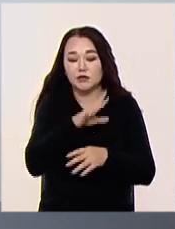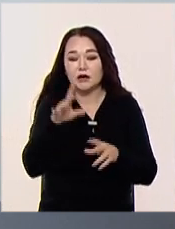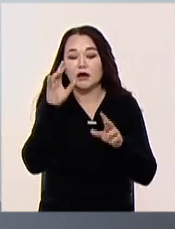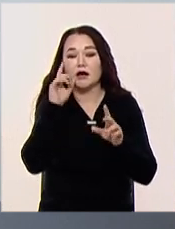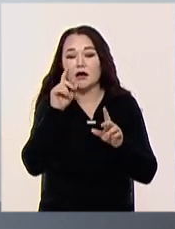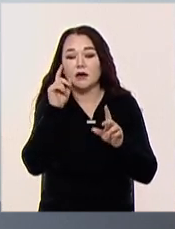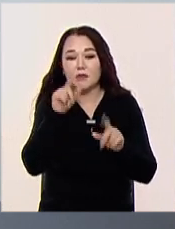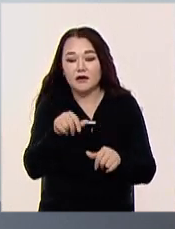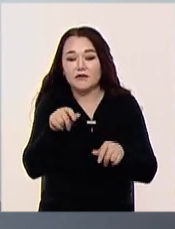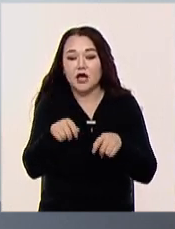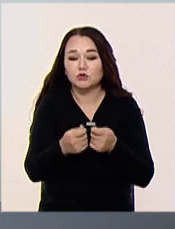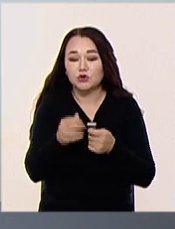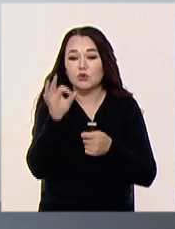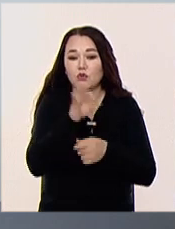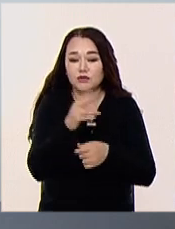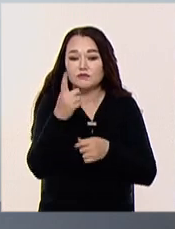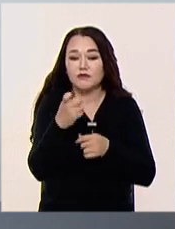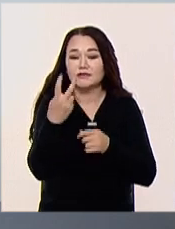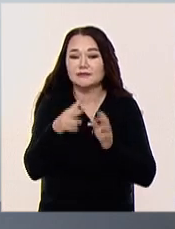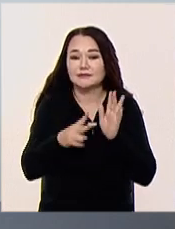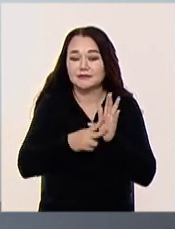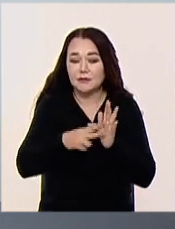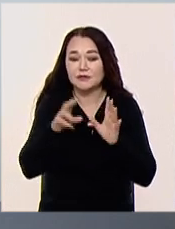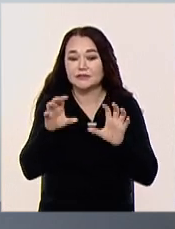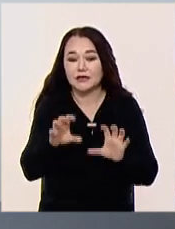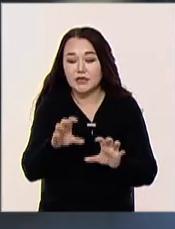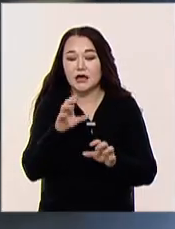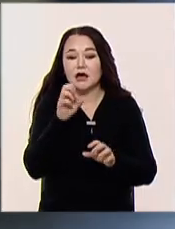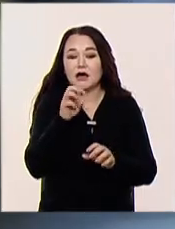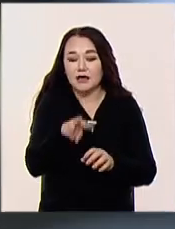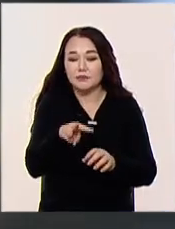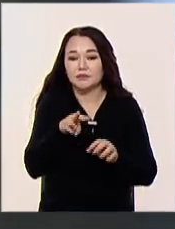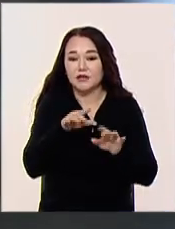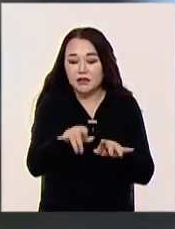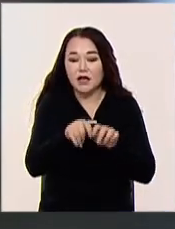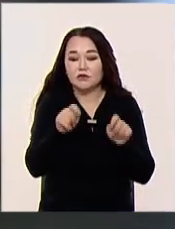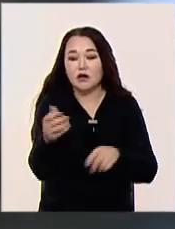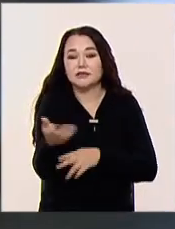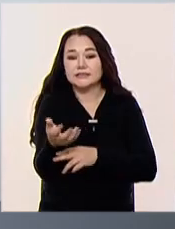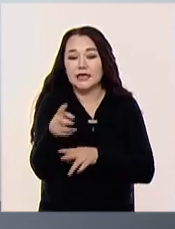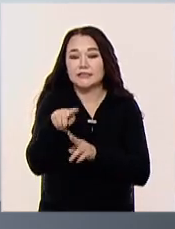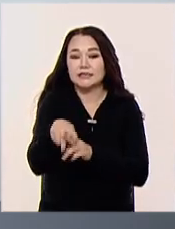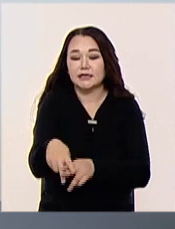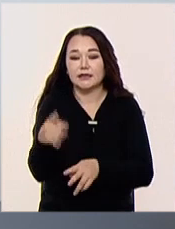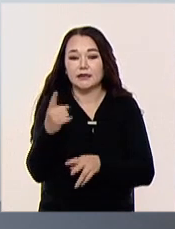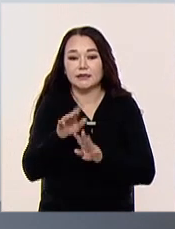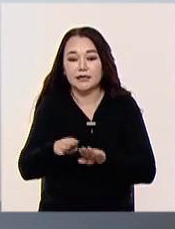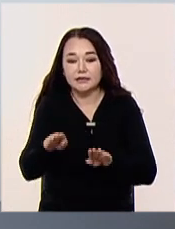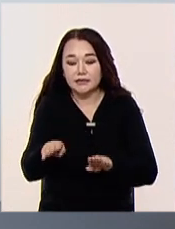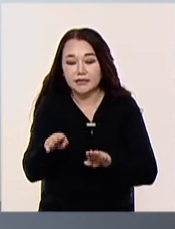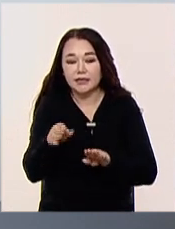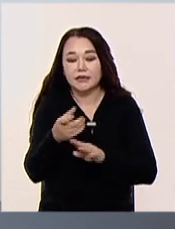бұзушылық туралы кодексінің 127-ші бабымен әкімшілік іс қозғалады. Қайыршылықпен айналысатын болса,